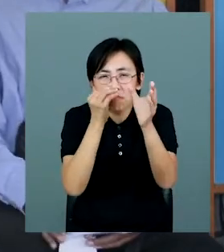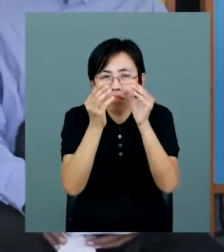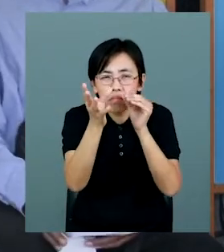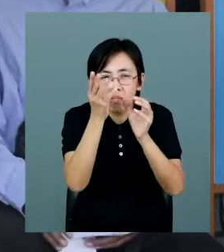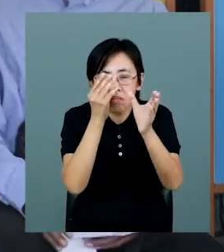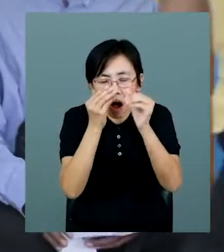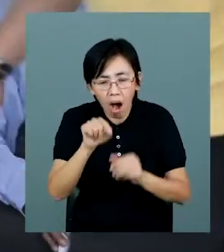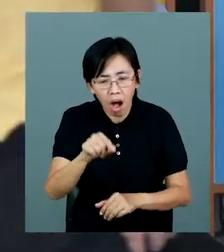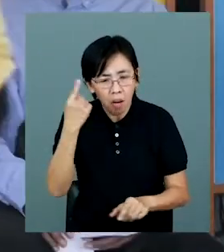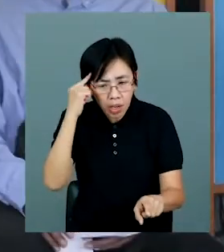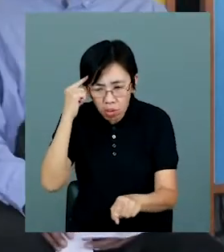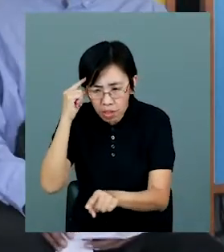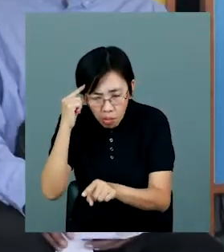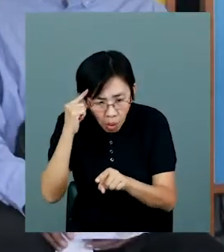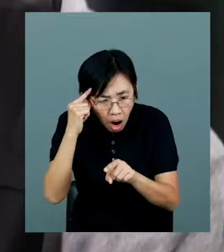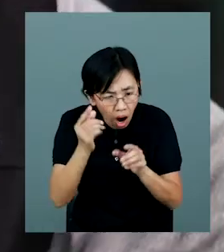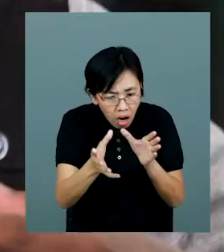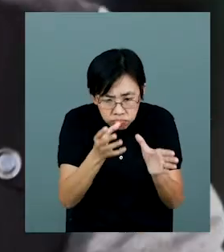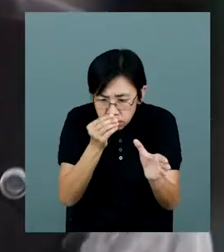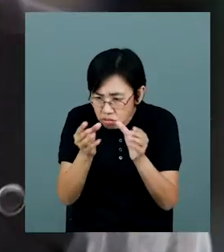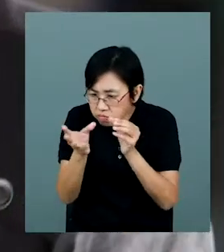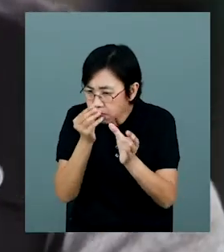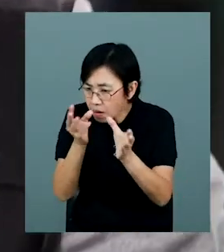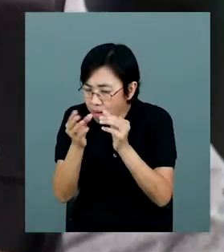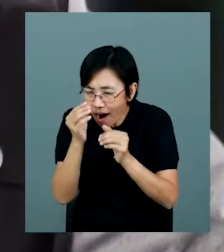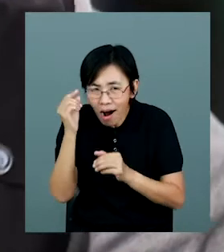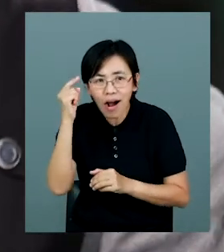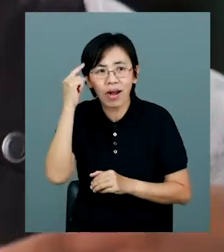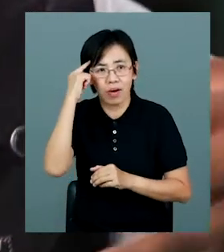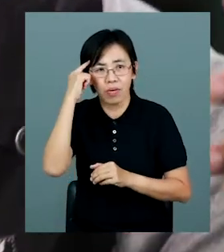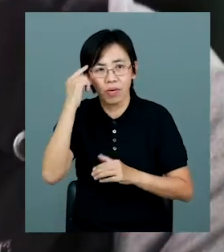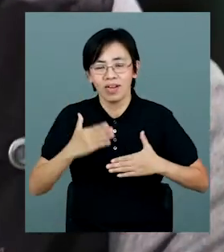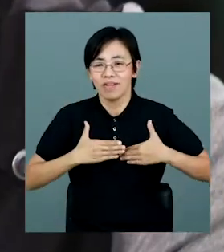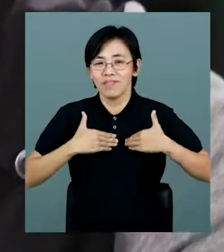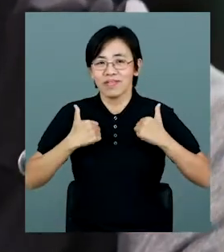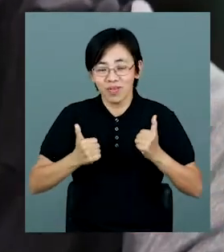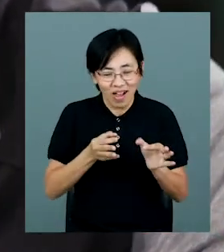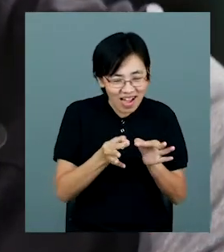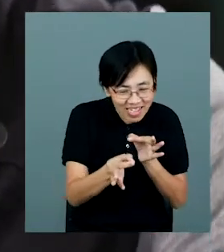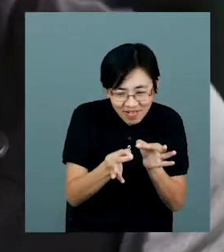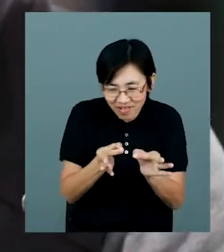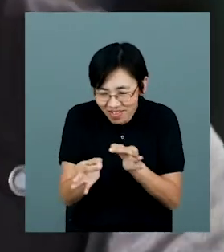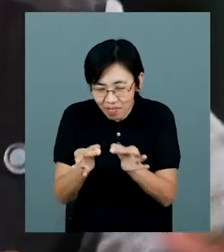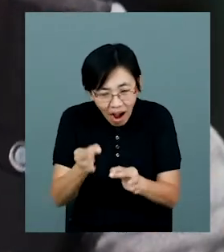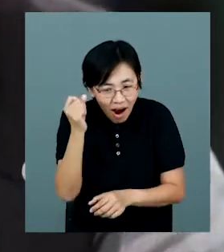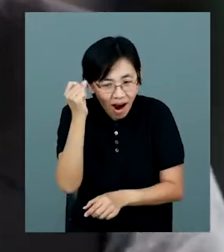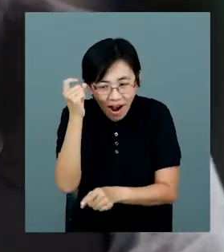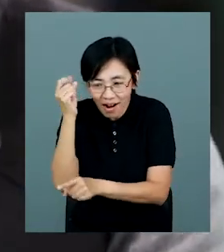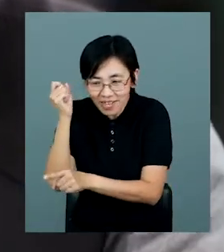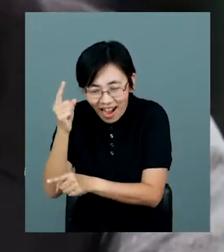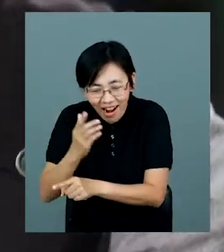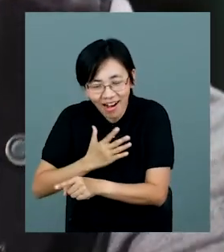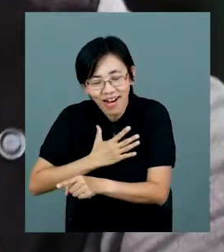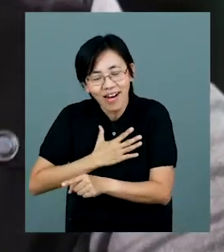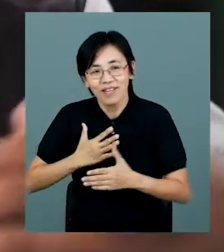ากกว่าเรียนรู้กับสิ่งที่ไม่รู้ครับผมมีความสุขที่เราไปให้ความเราไปอธิบายแล้วเขาเข้าใจแล้วเข